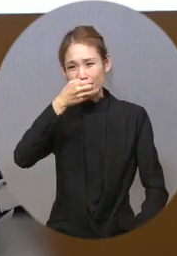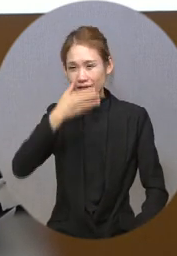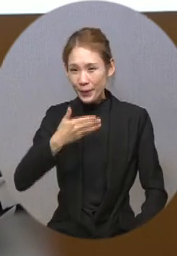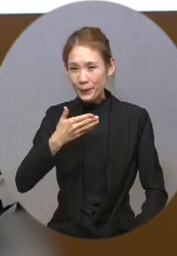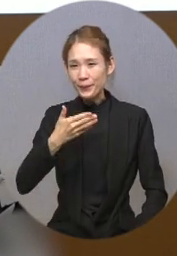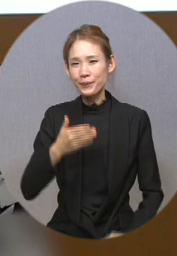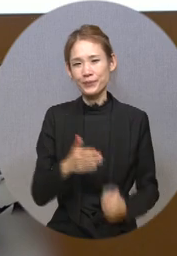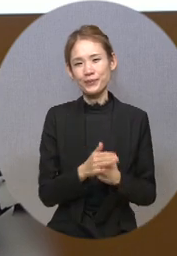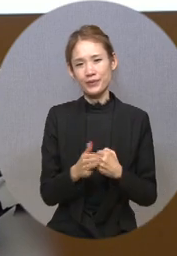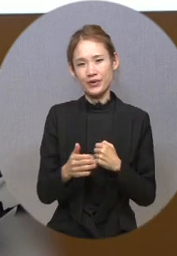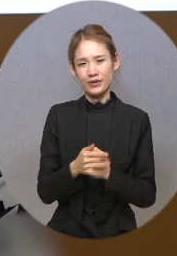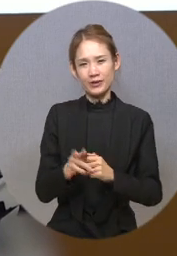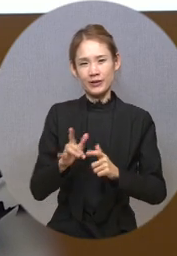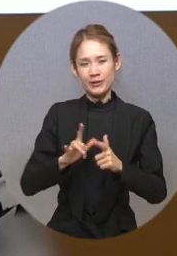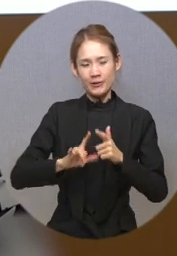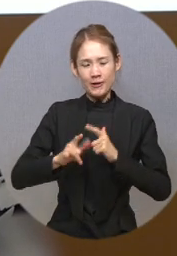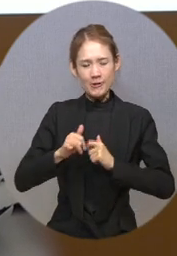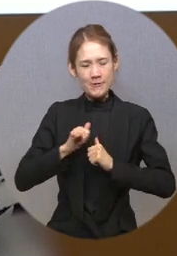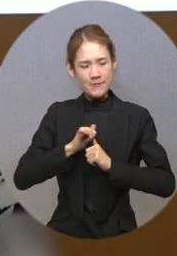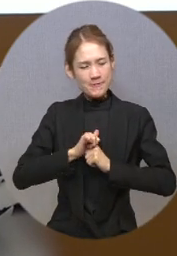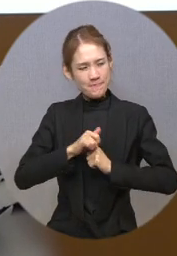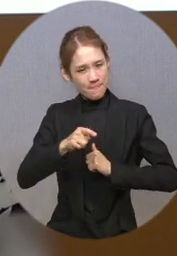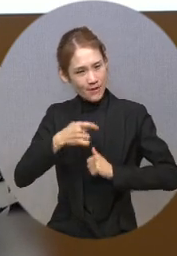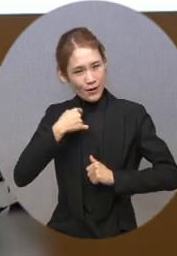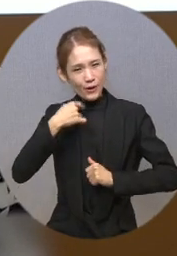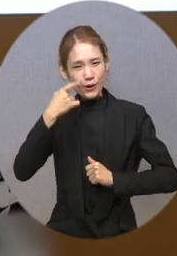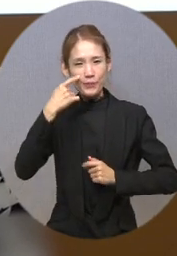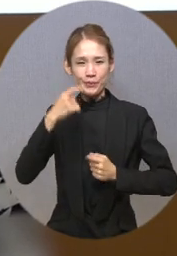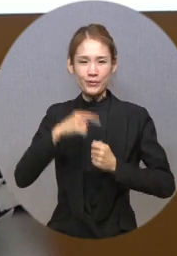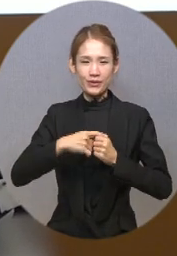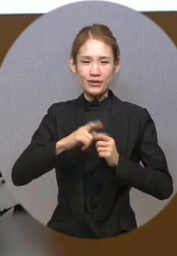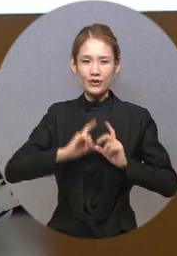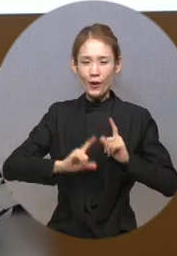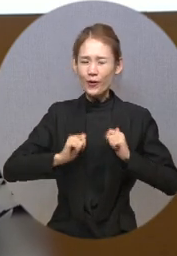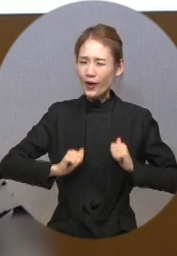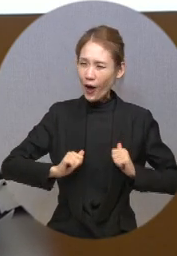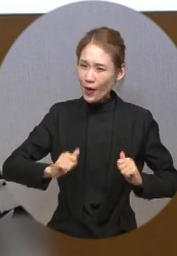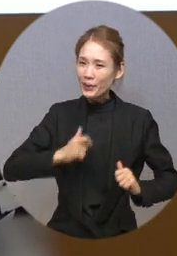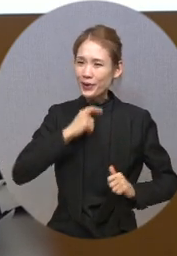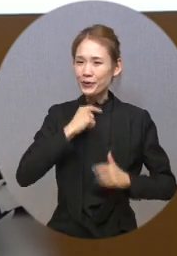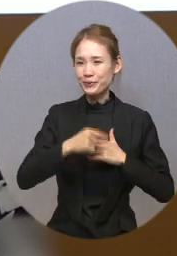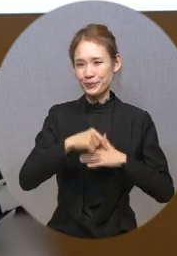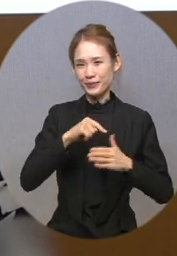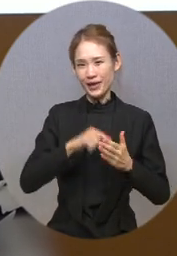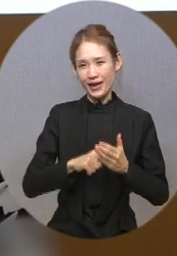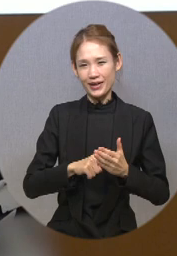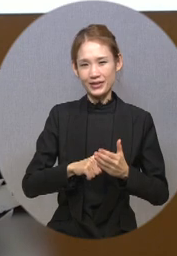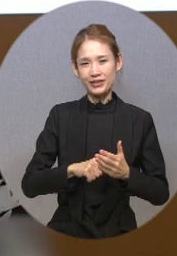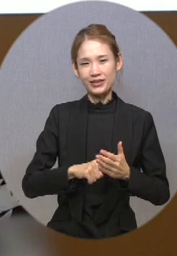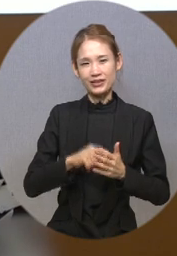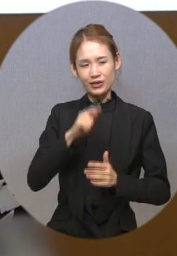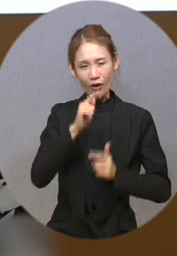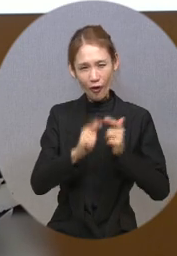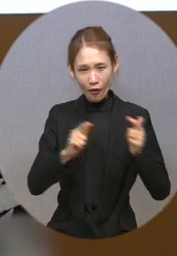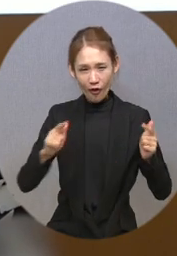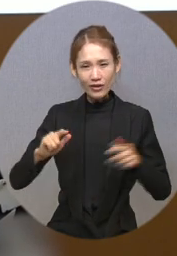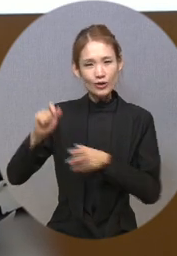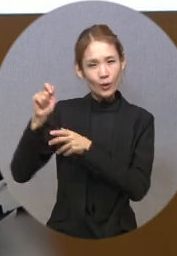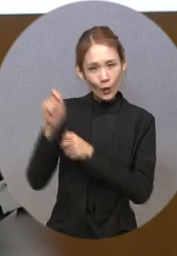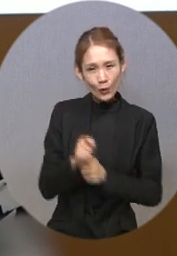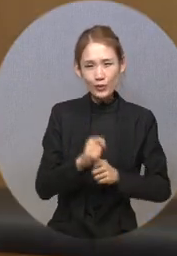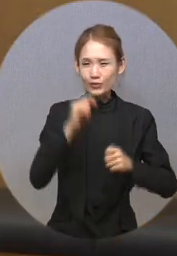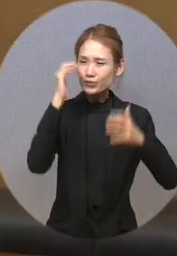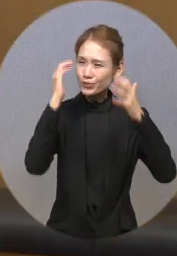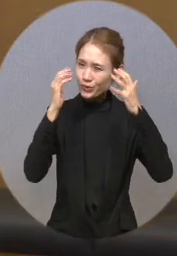그래서 더 오기도 발동하는 것 같고요. 더 열심히 하고 싶은 마음도 있고, 네. 여러 가지로 골프가 참 복잡한 운동인